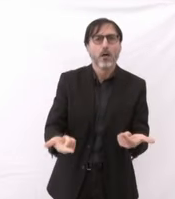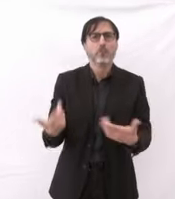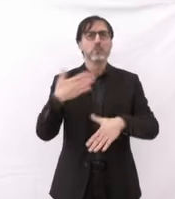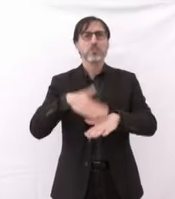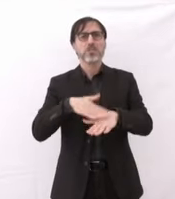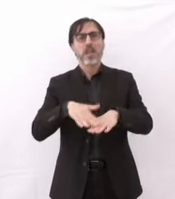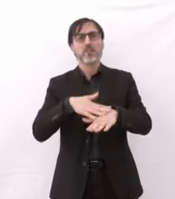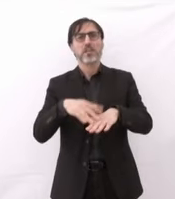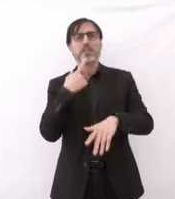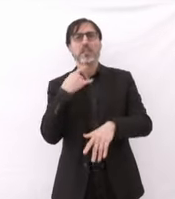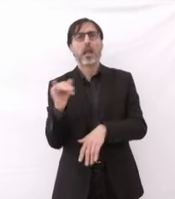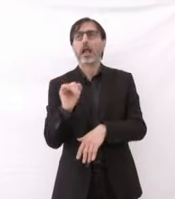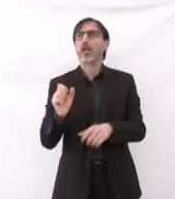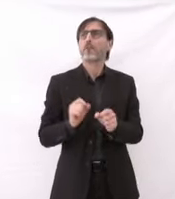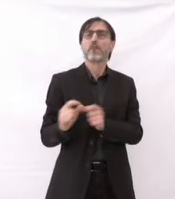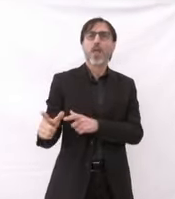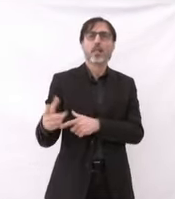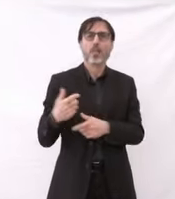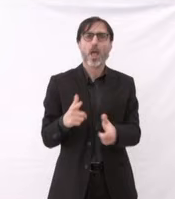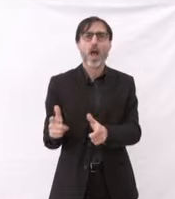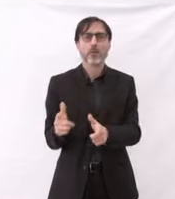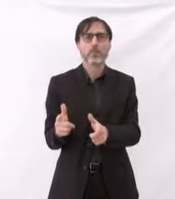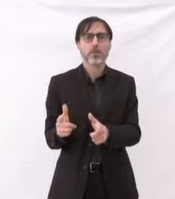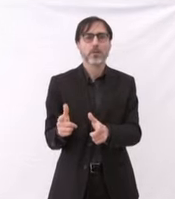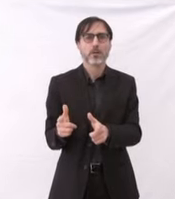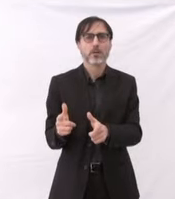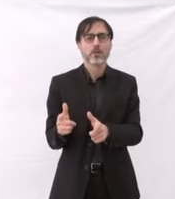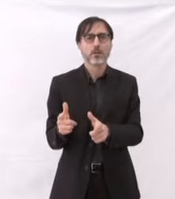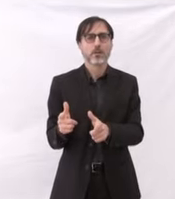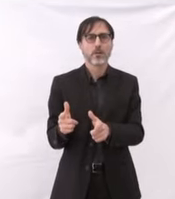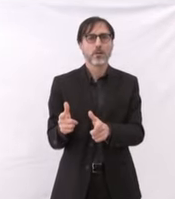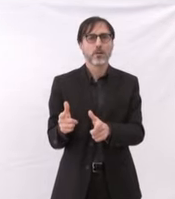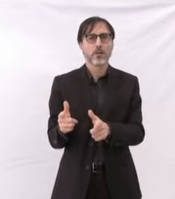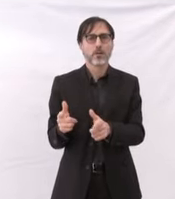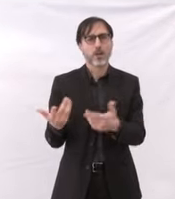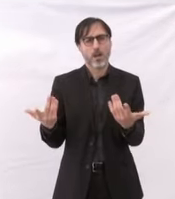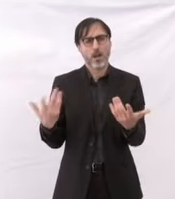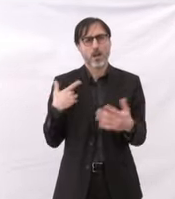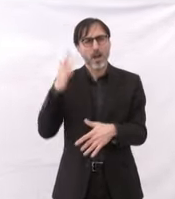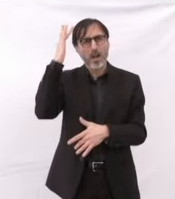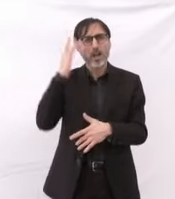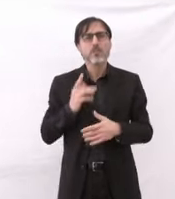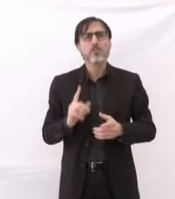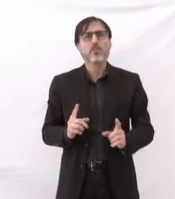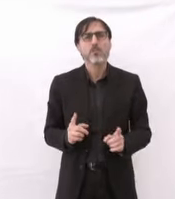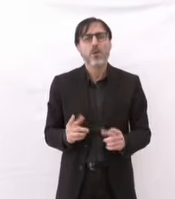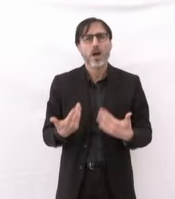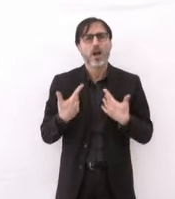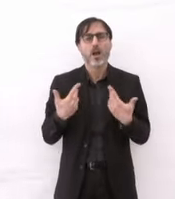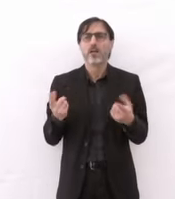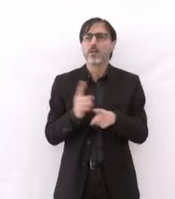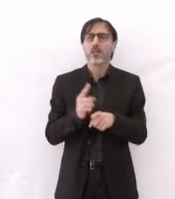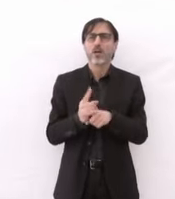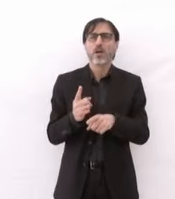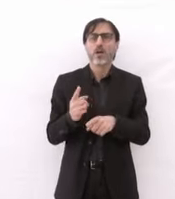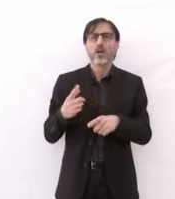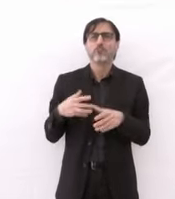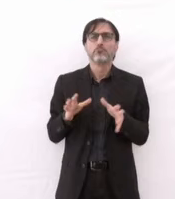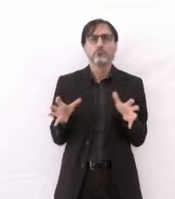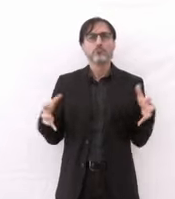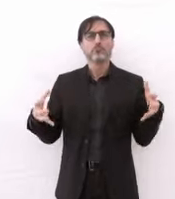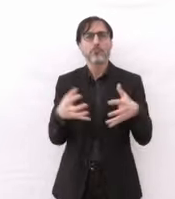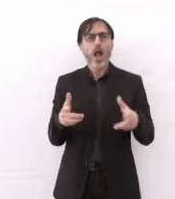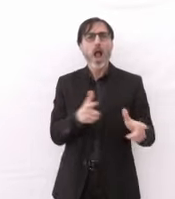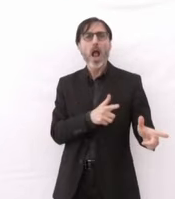servizi a chi le vende, perché tutto questo rischia ancora una volta di favorire